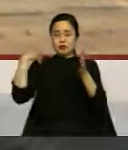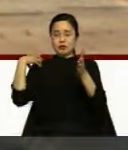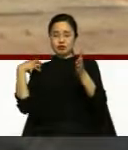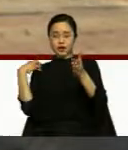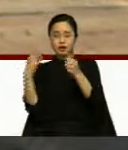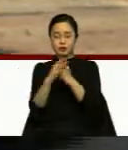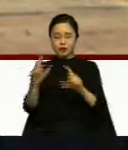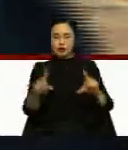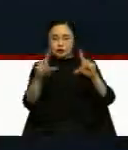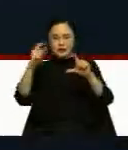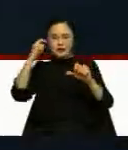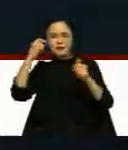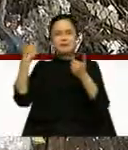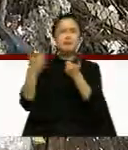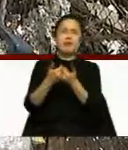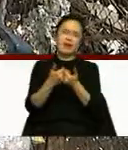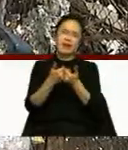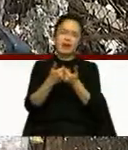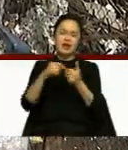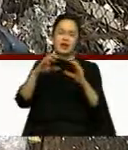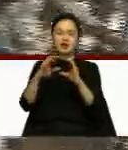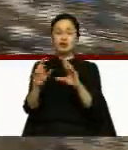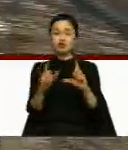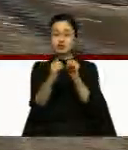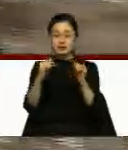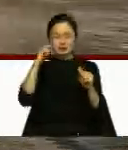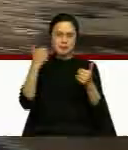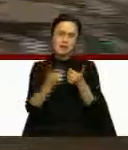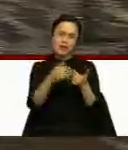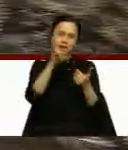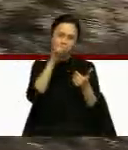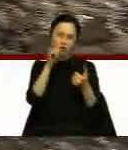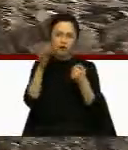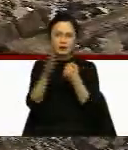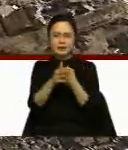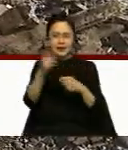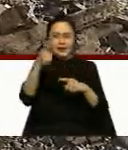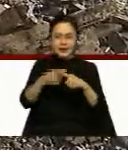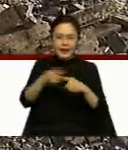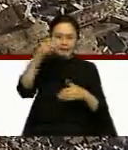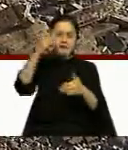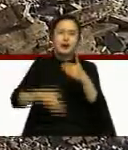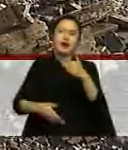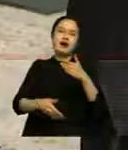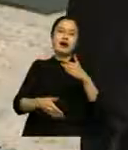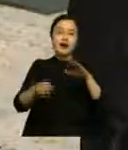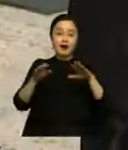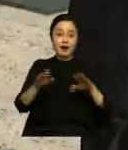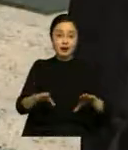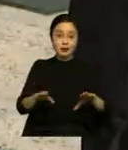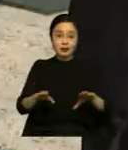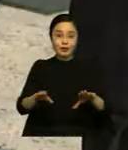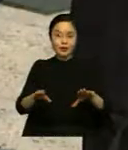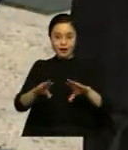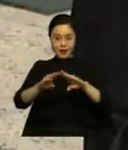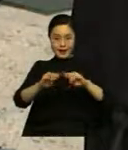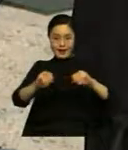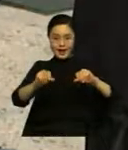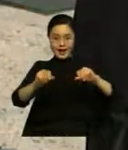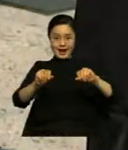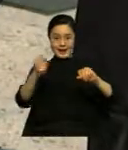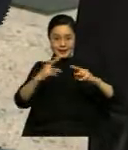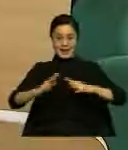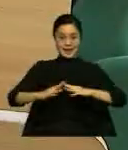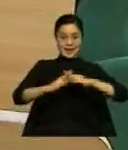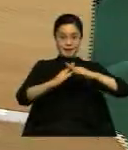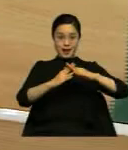부딪혀 꿈을 이루지 못했습니다. 이번에는 주변 지역 신도시 개발과 군부대 이전 등으로 부지 개발이 가능해지면서